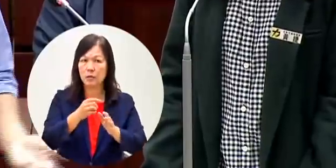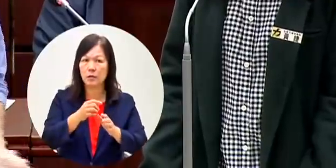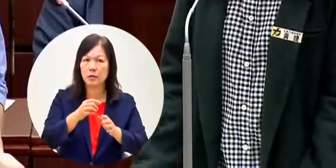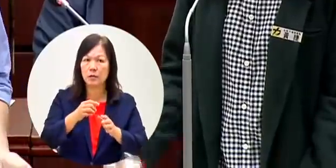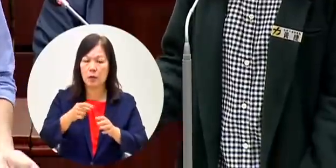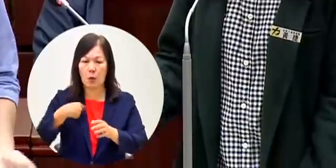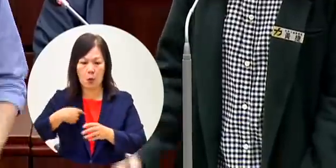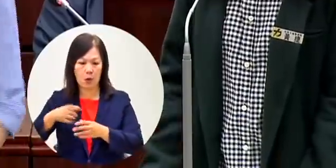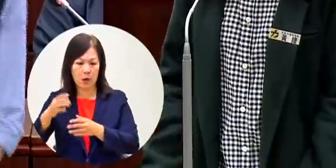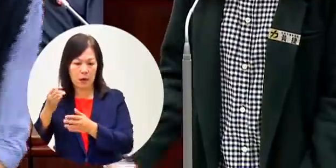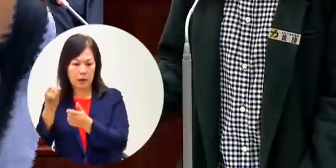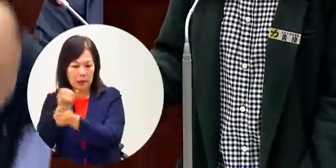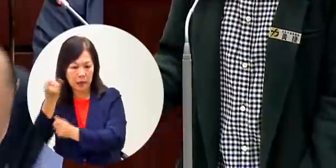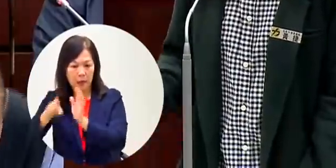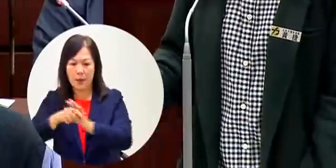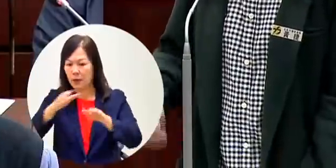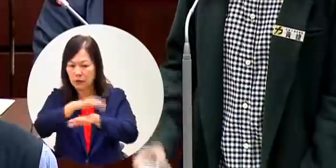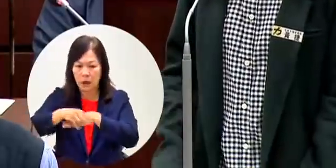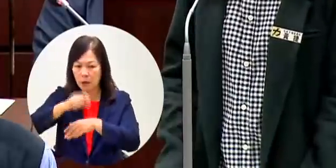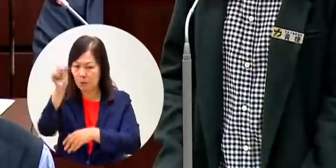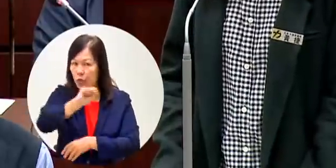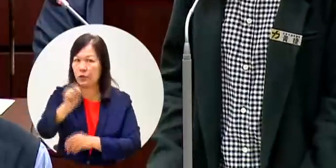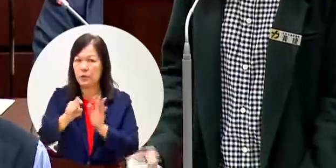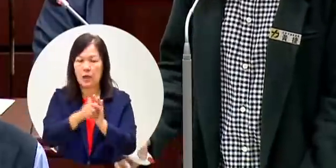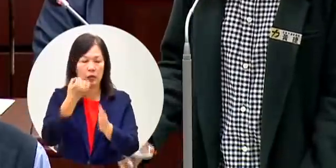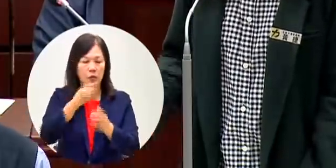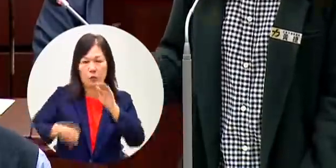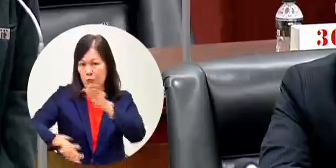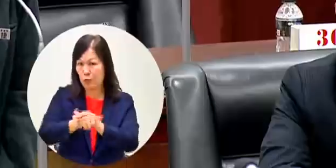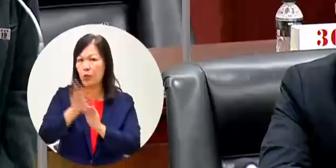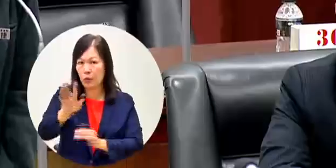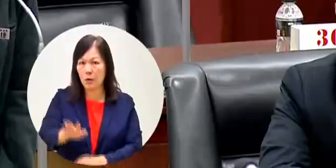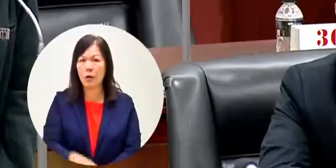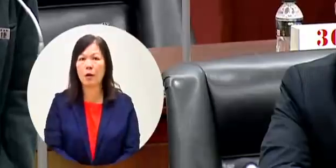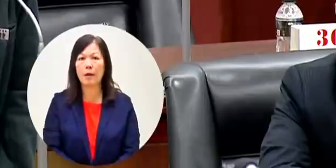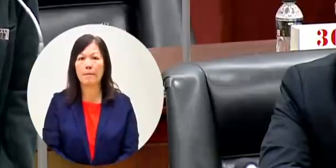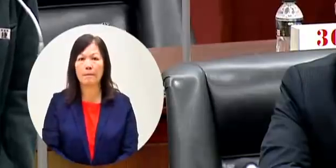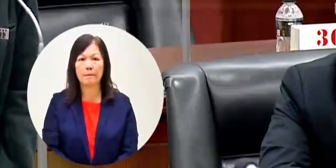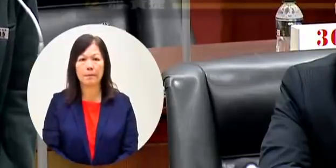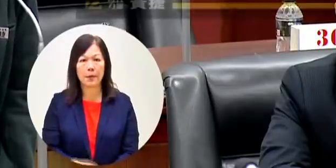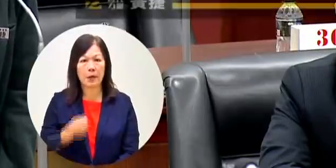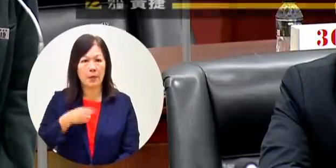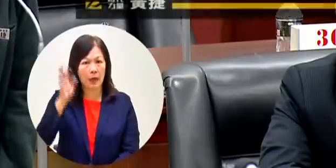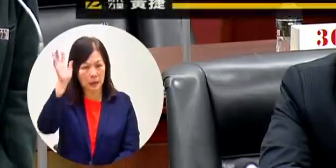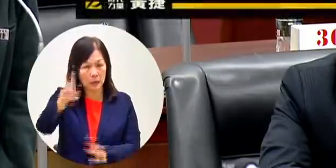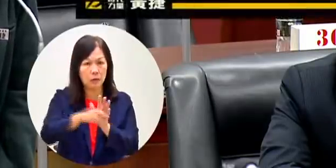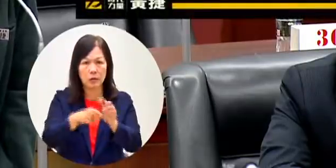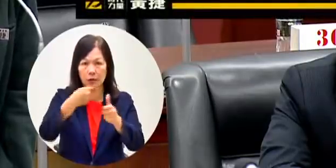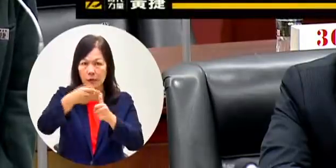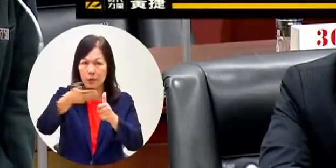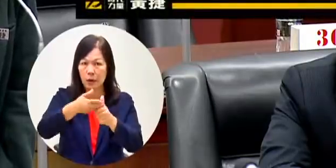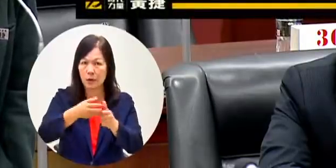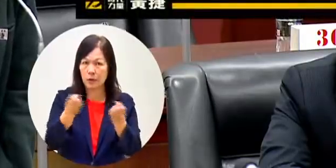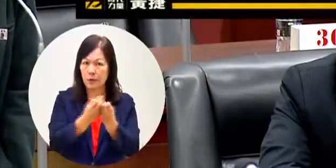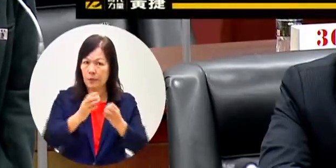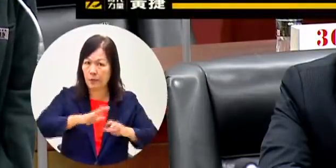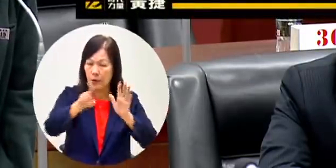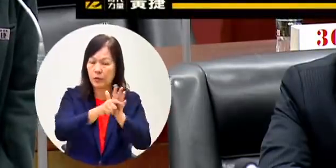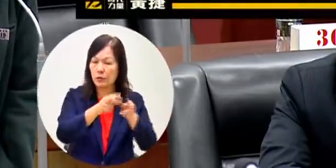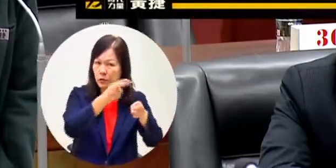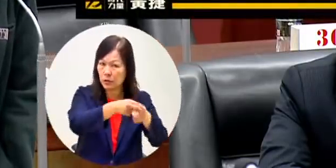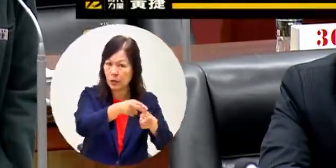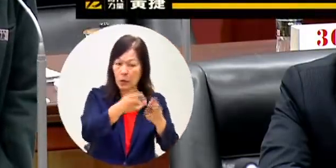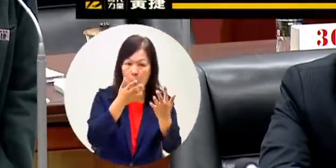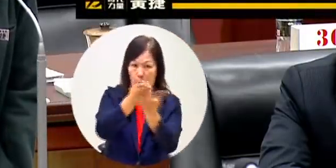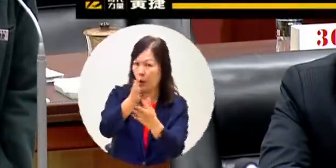违反政治伦理的。 那市长可以承诺说，我们的未来的教育的发展绝对不会受到宗教的介入，不会因为特定的团体